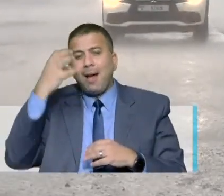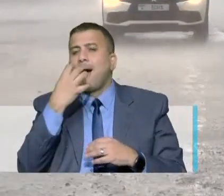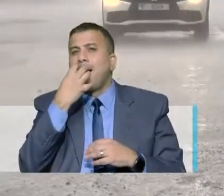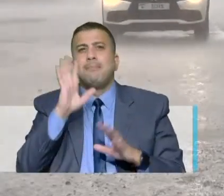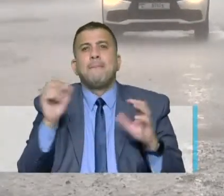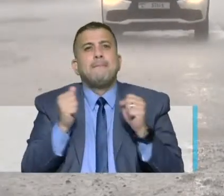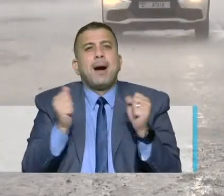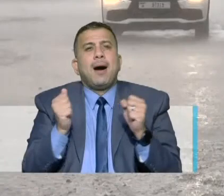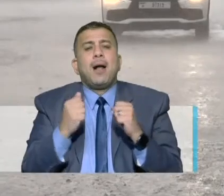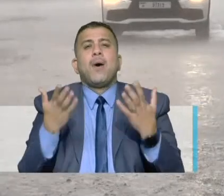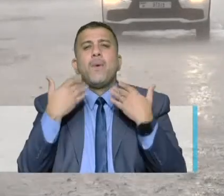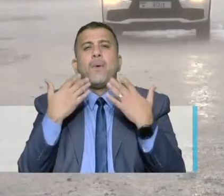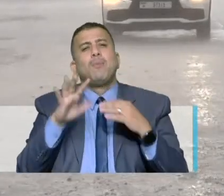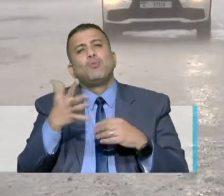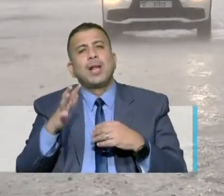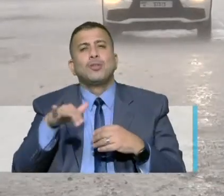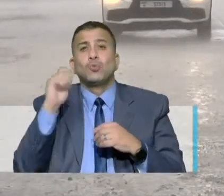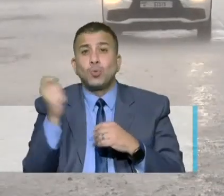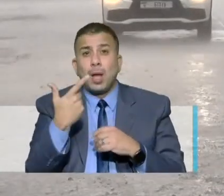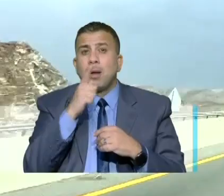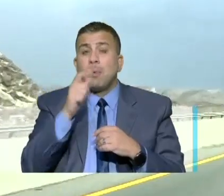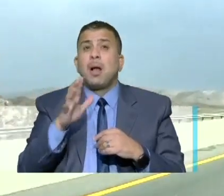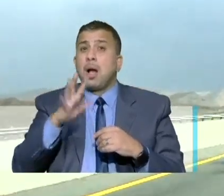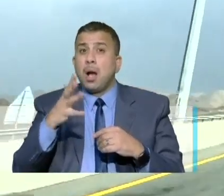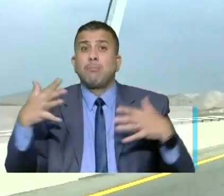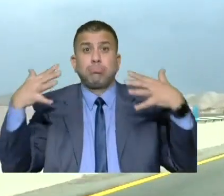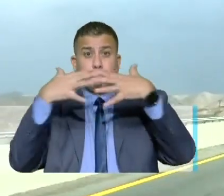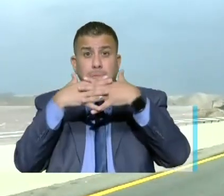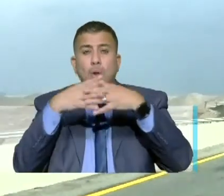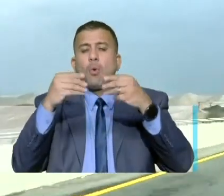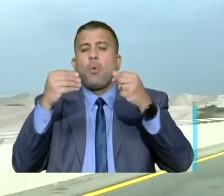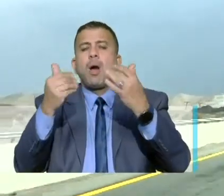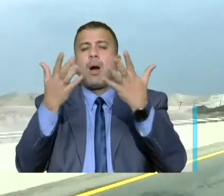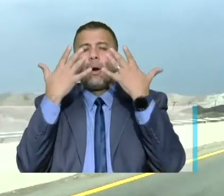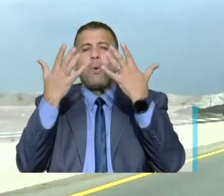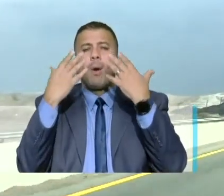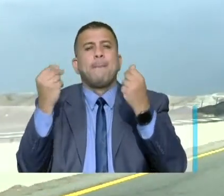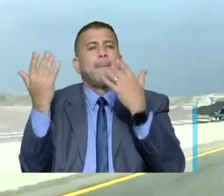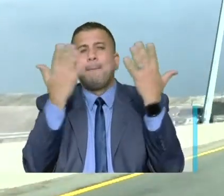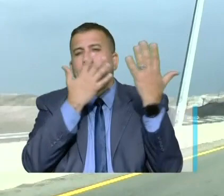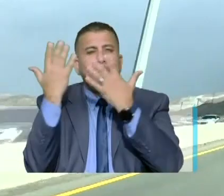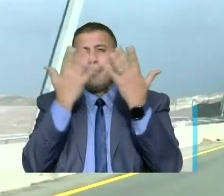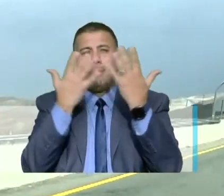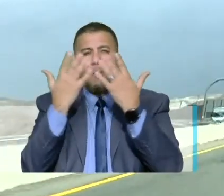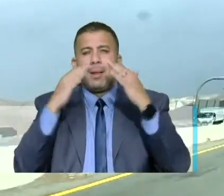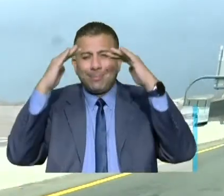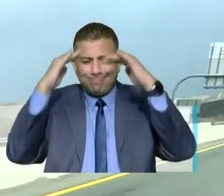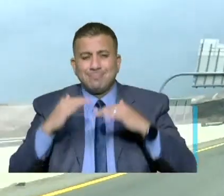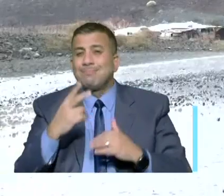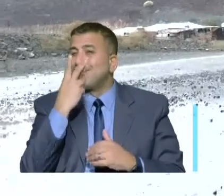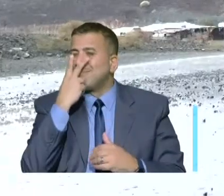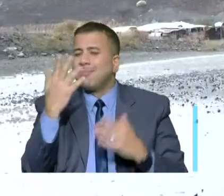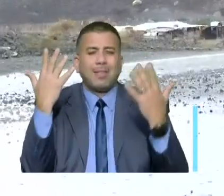معتدله السرعه ونشطه الى قويه احيانا مع السحب مثيره للغبار والاتربه تؤدي الى تدني مدى